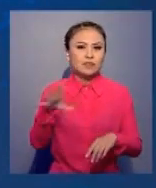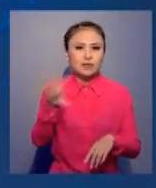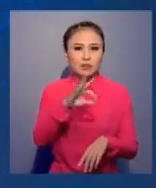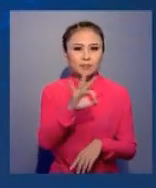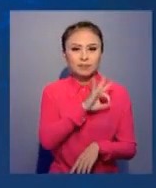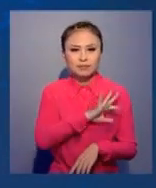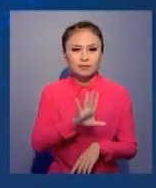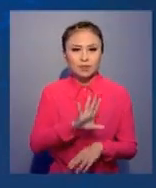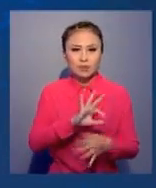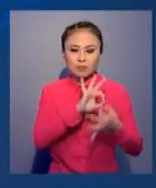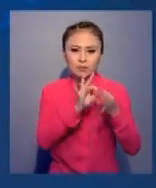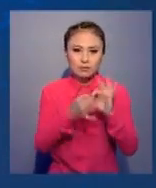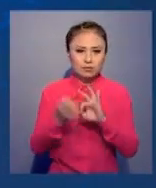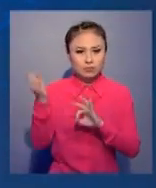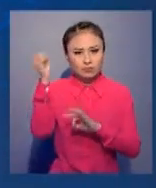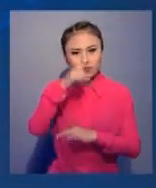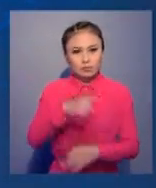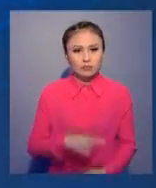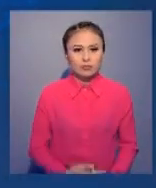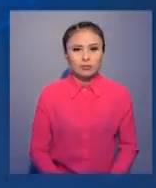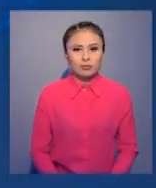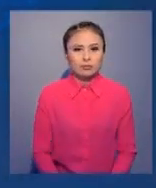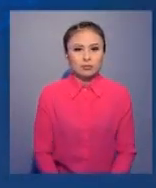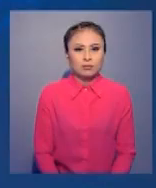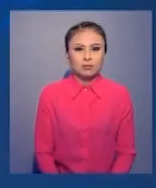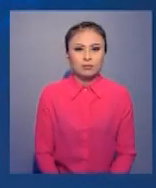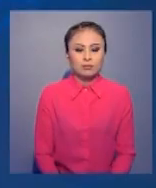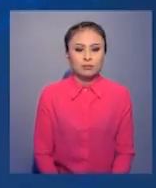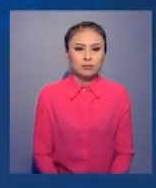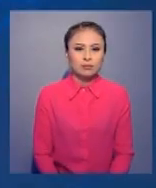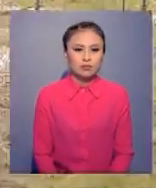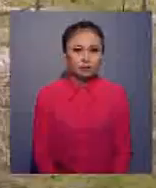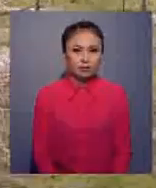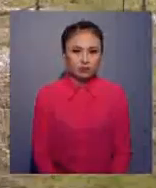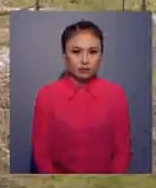мардымсыз. Мәселеге әріптесім Ақмарал Есімханова үңіліп көрді.